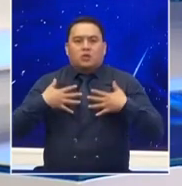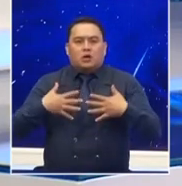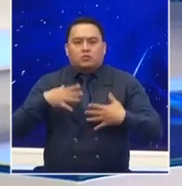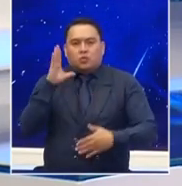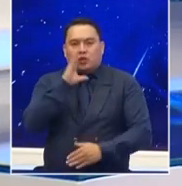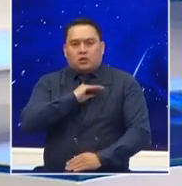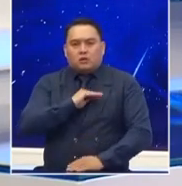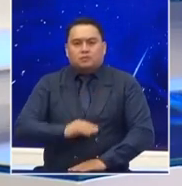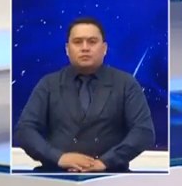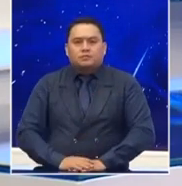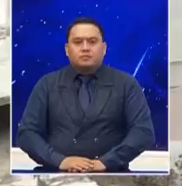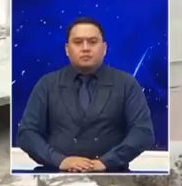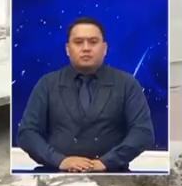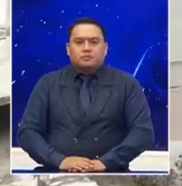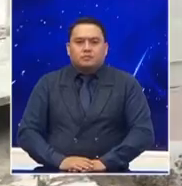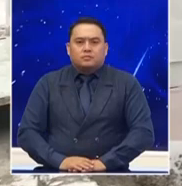болады.